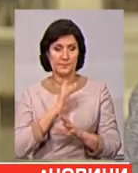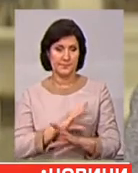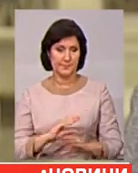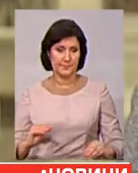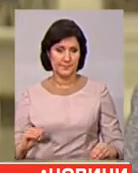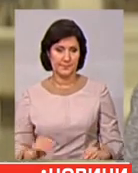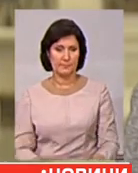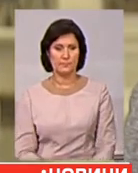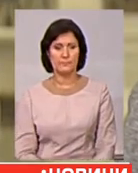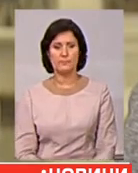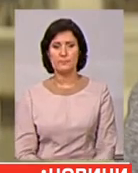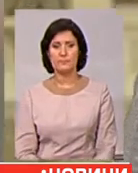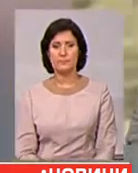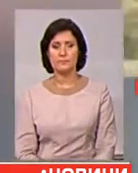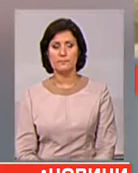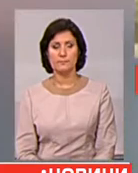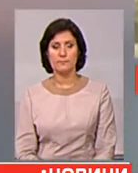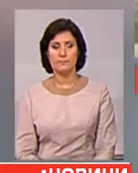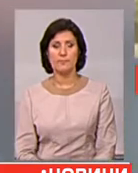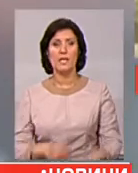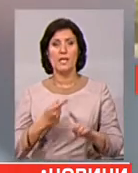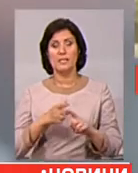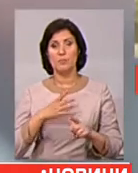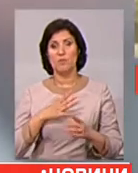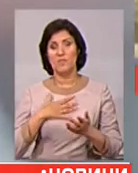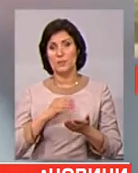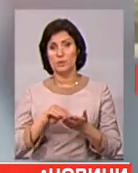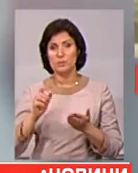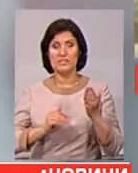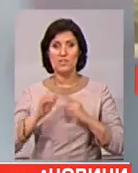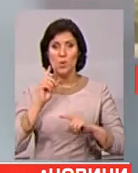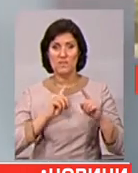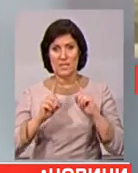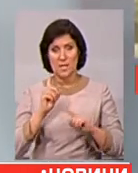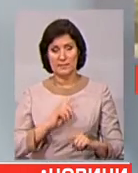інформація. В'ячеславе. Це була Анастасія Бабіч з Верховної Ради.